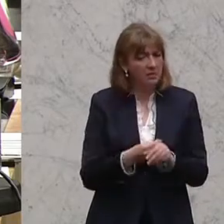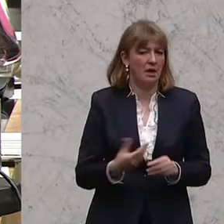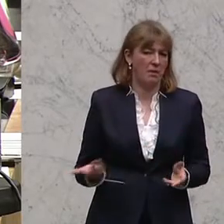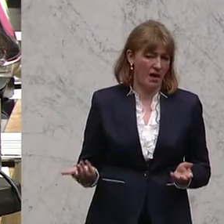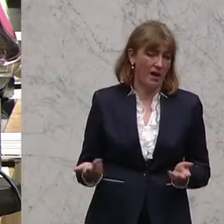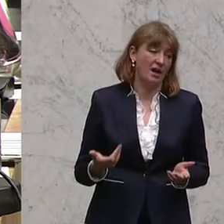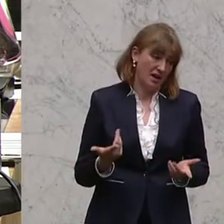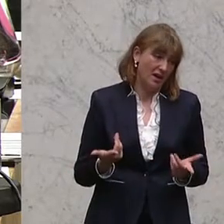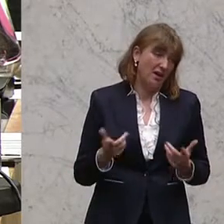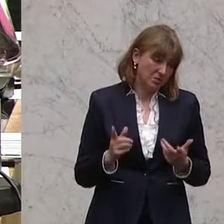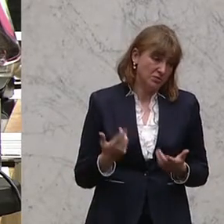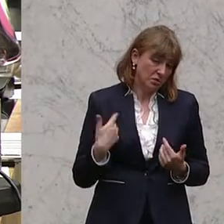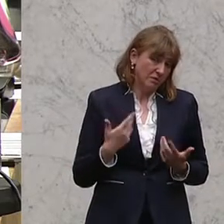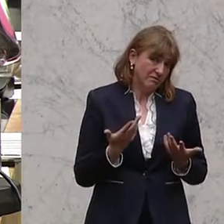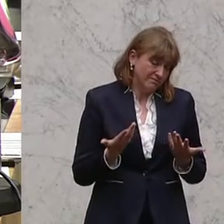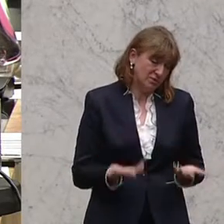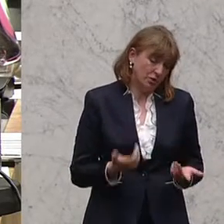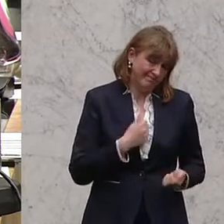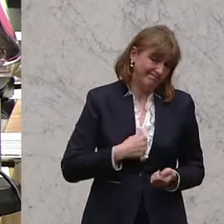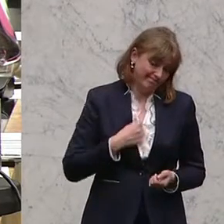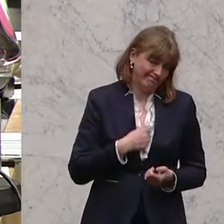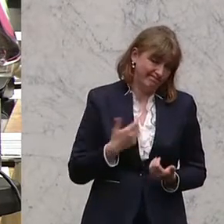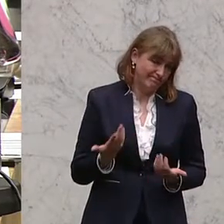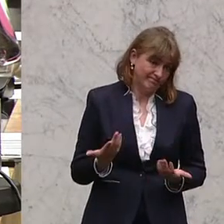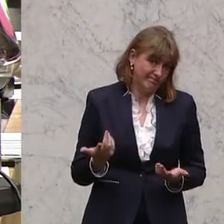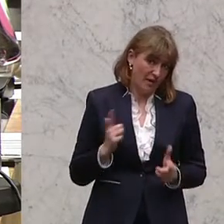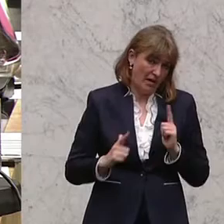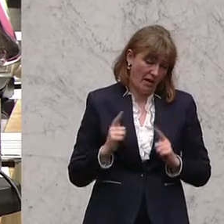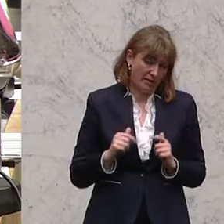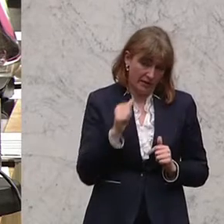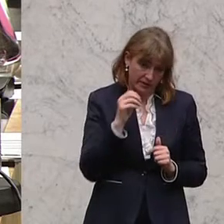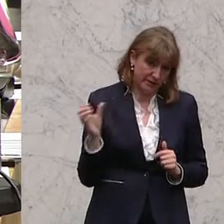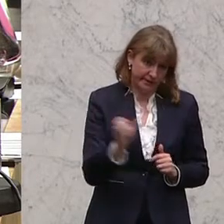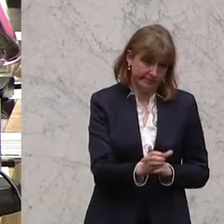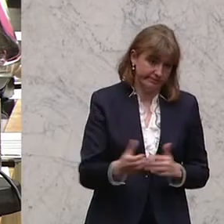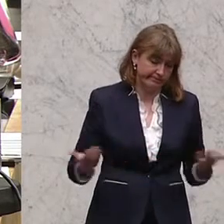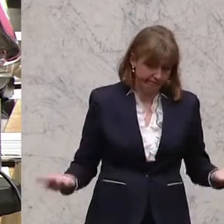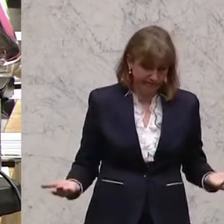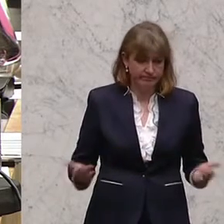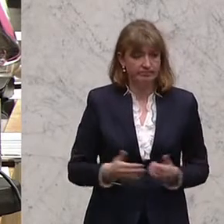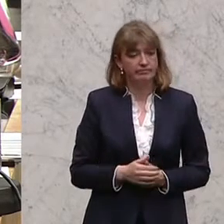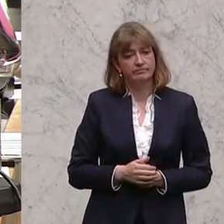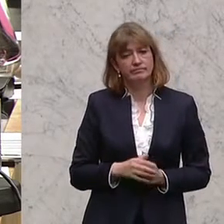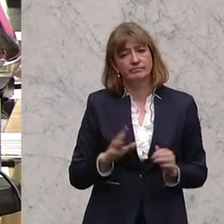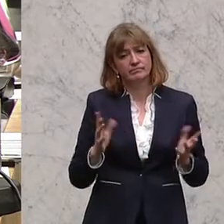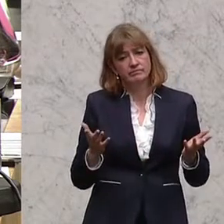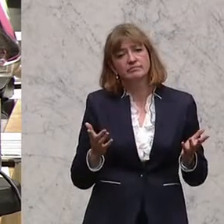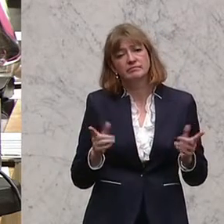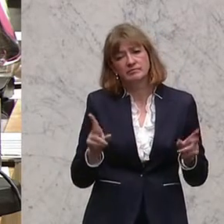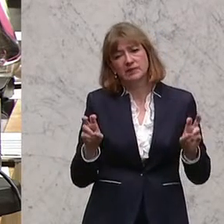ist. Und das hätte es einfach gegeben. Und bedauerlich, dass es dazu einfach nicht gekommen ist. Die ganze Thematik